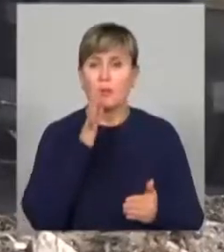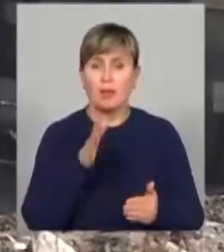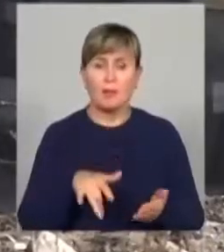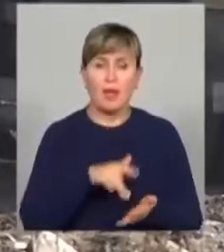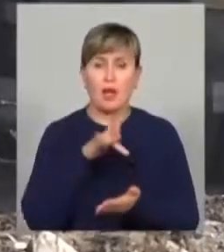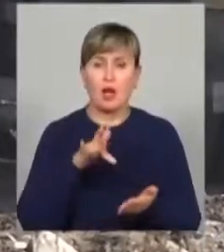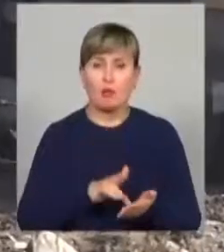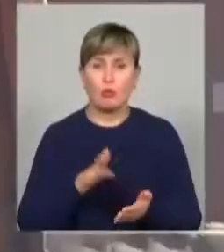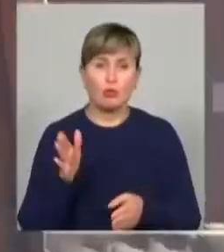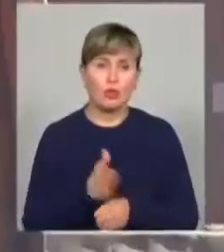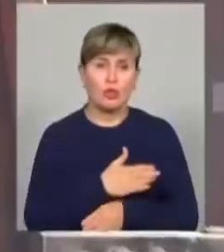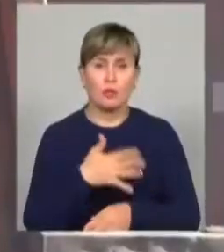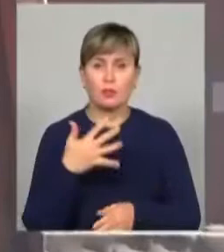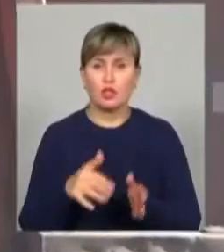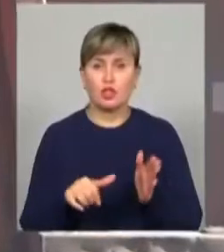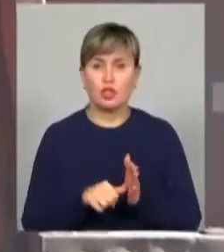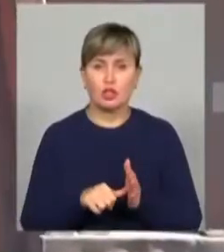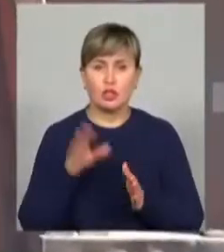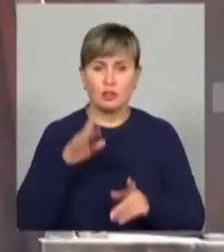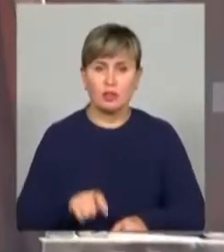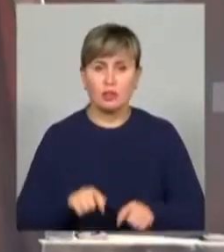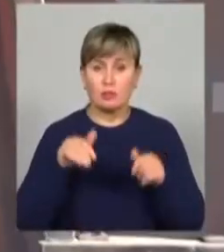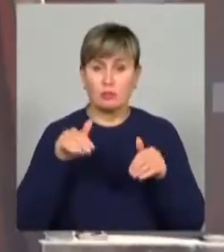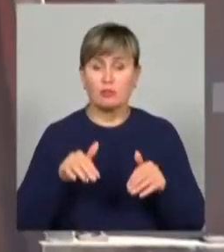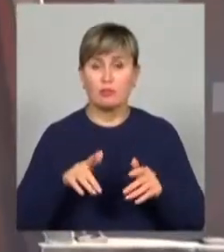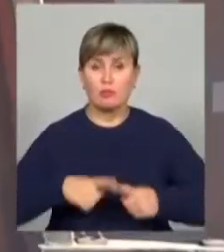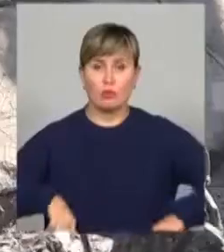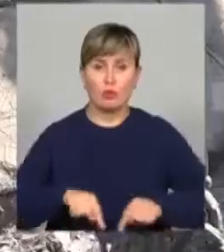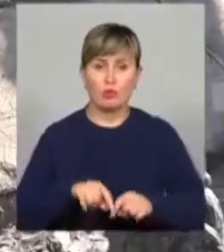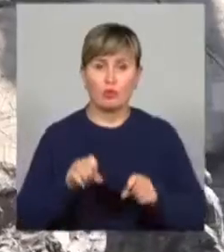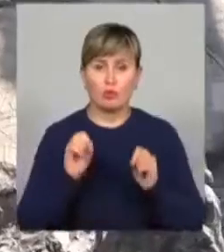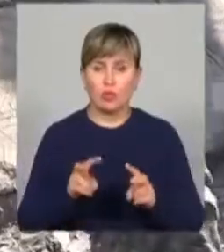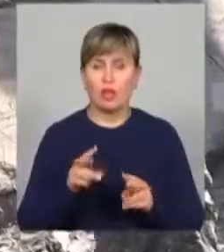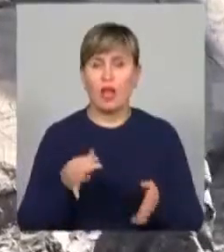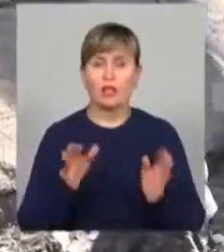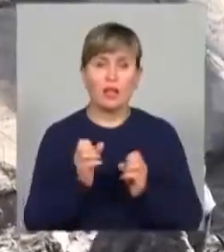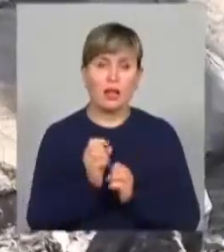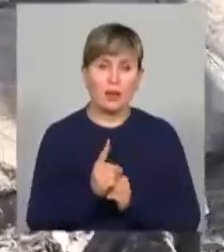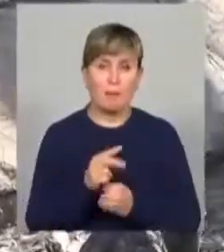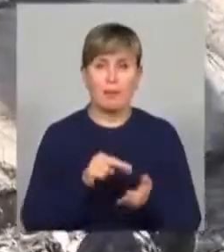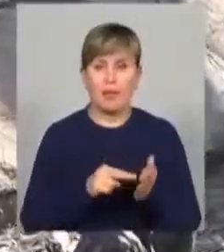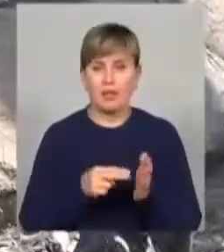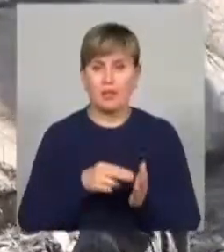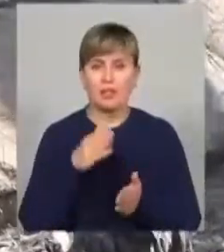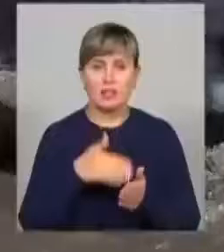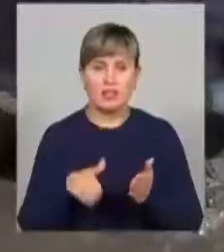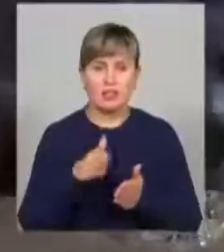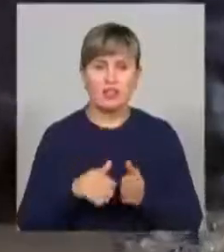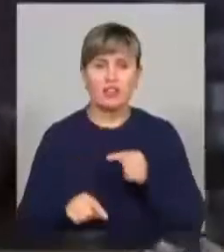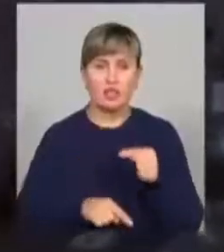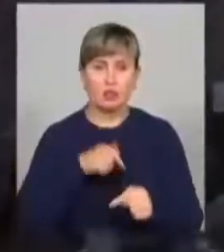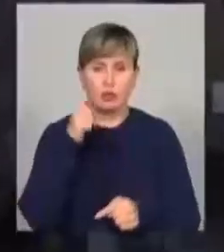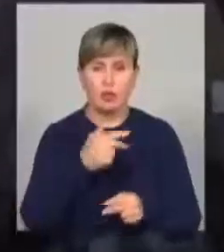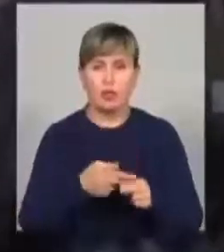мегаполисе устранили 56 поводка опасных участков оставшиеся одиннадцать планируется ликвидировать в следующем году для этих целей